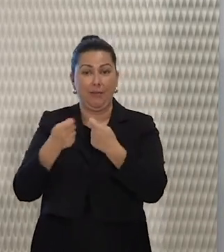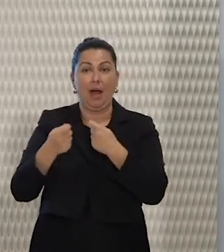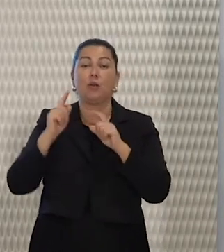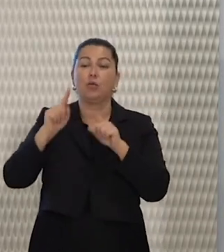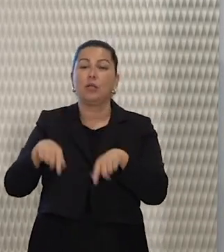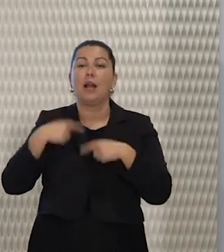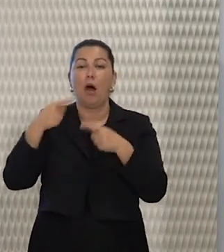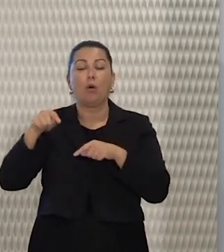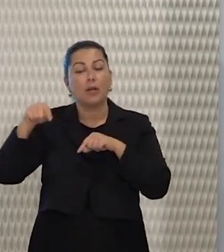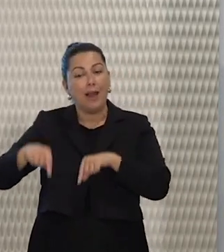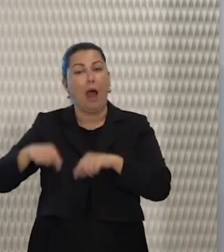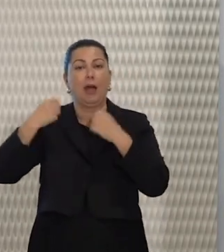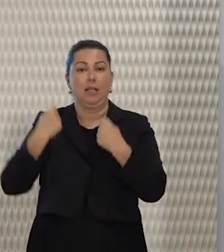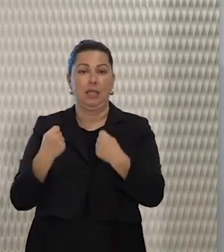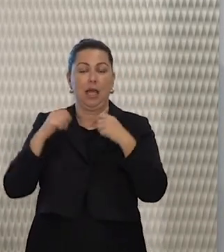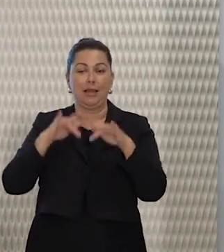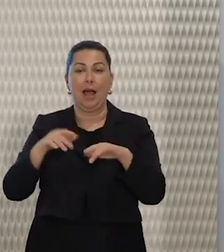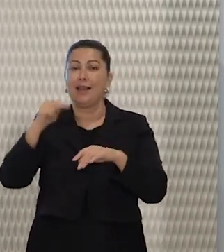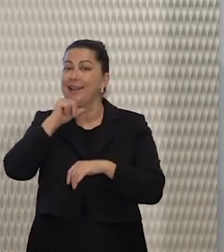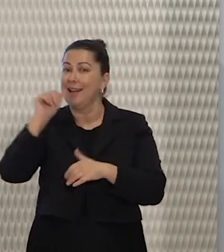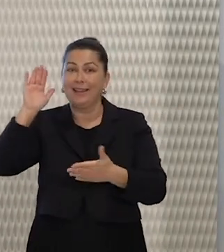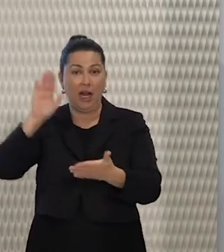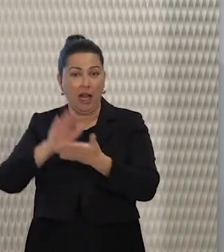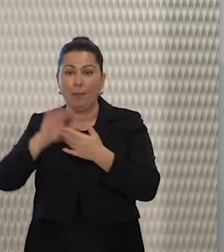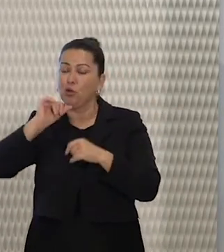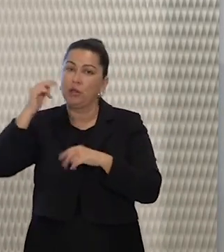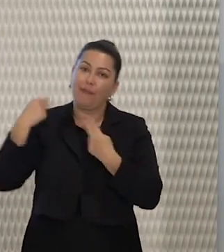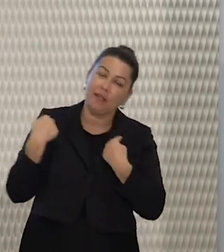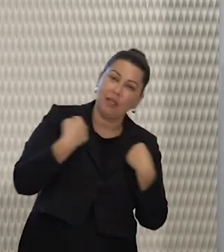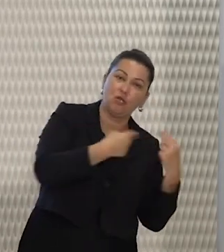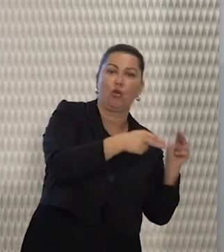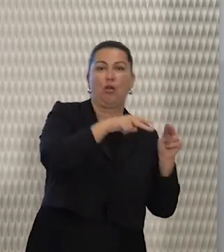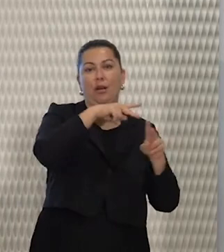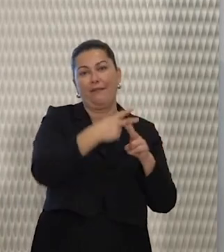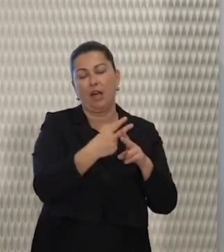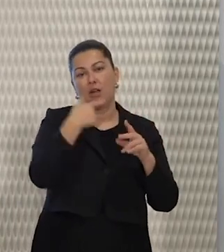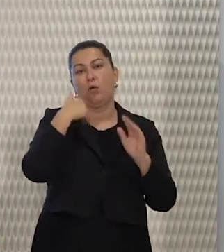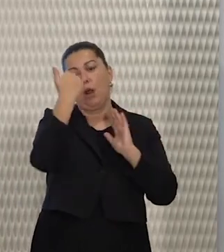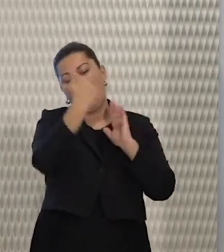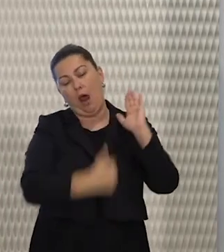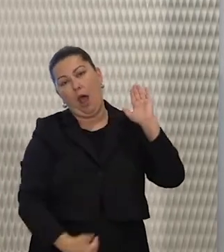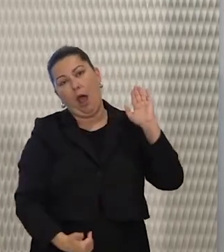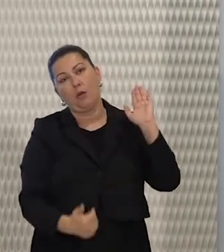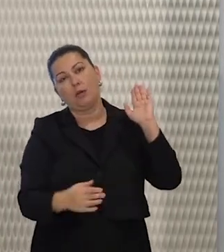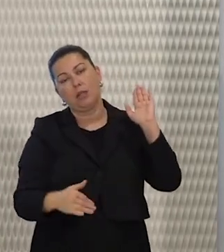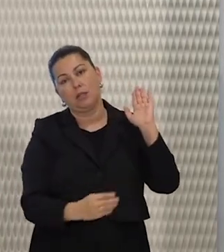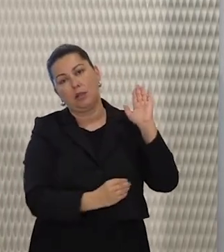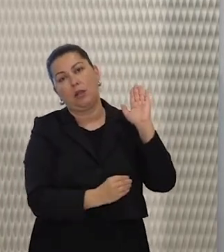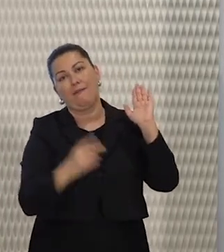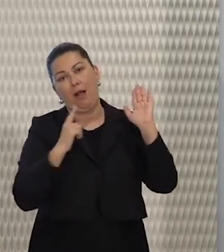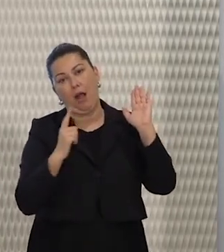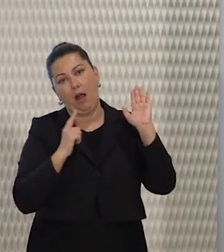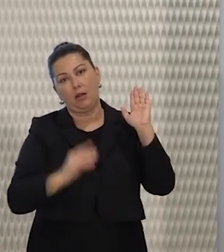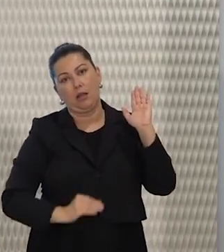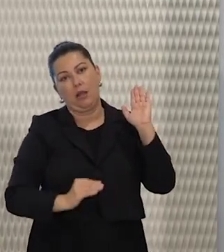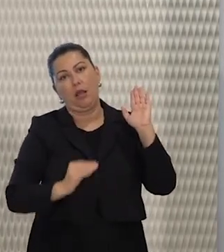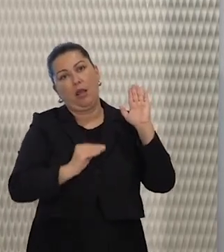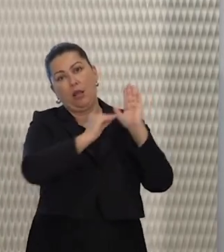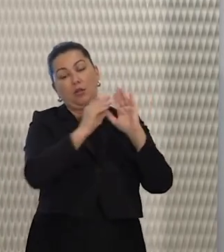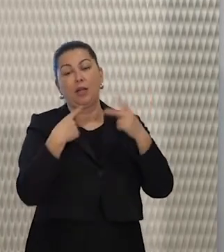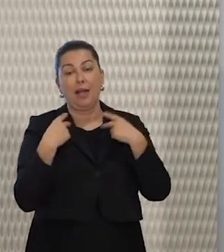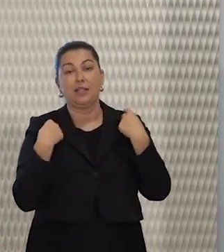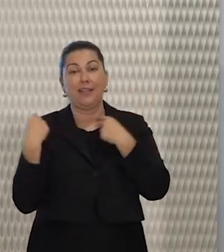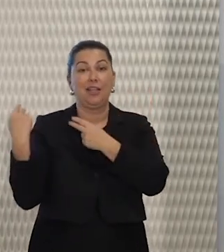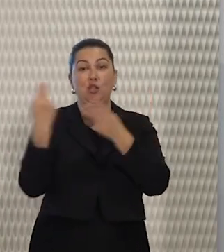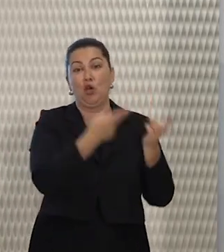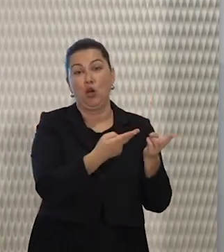wenn es nicht hinhaut, musst du nicht wieder hinten anstellen bei den Reihungslisten des Chancengleichheitsgesetzes, sondern kannst auch wieder zurückkehren.